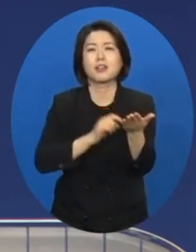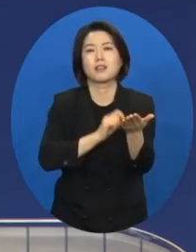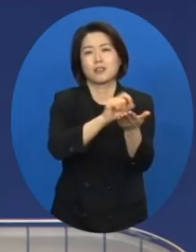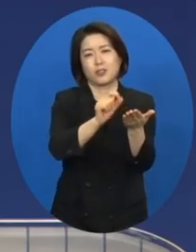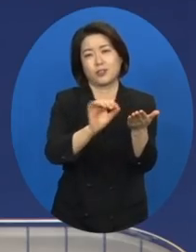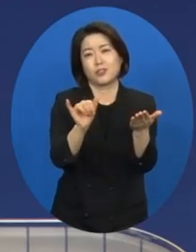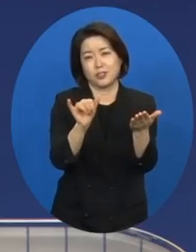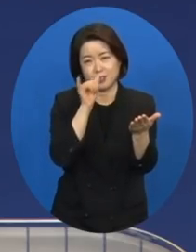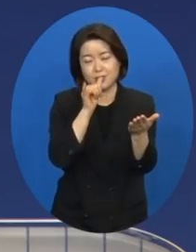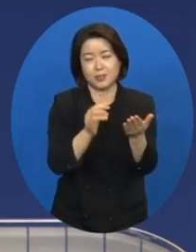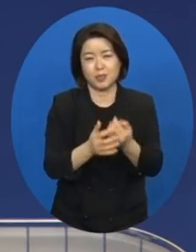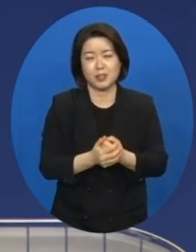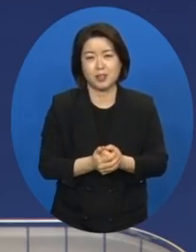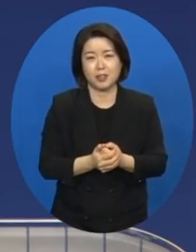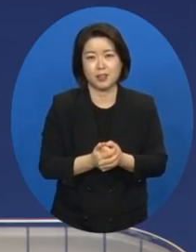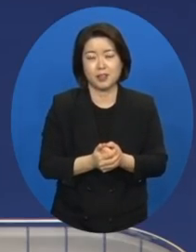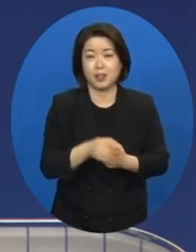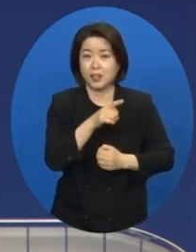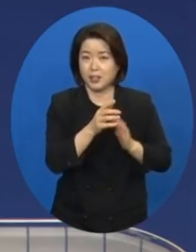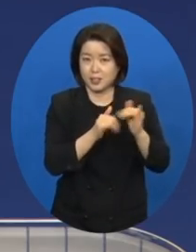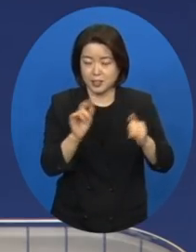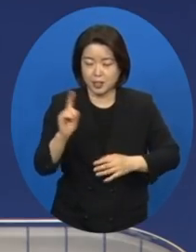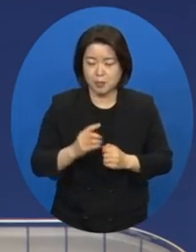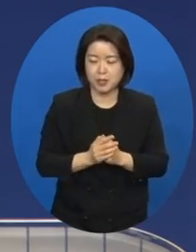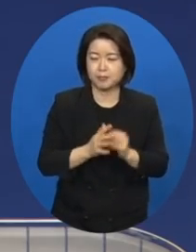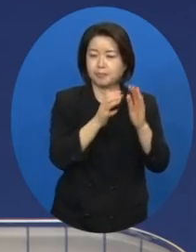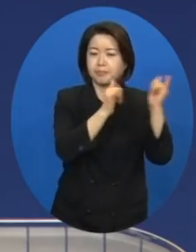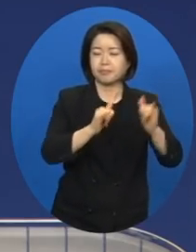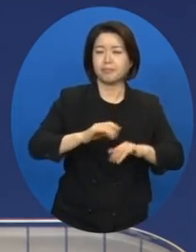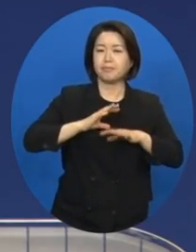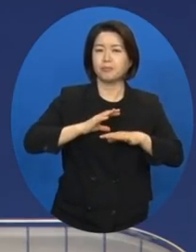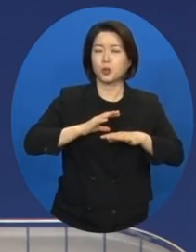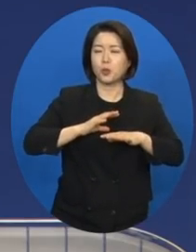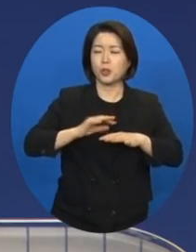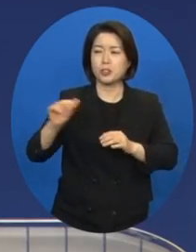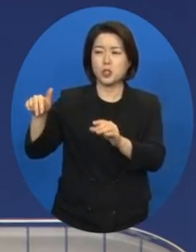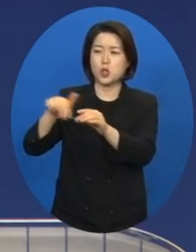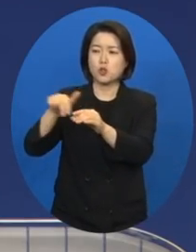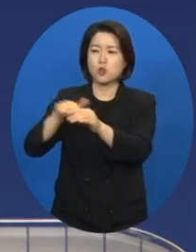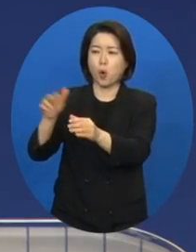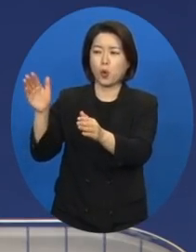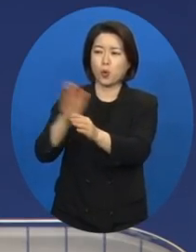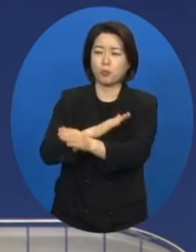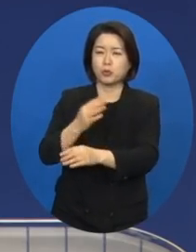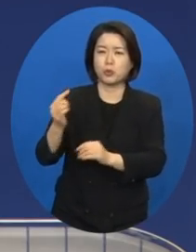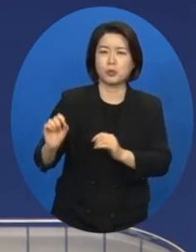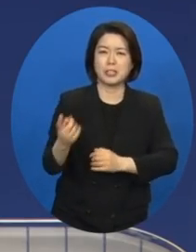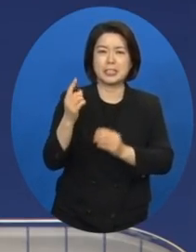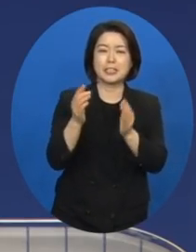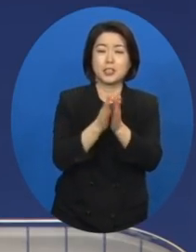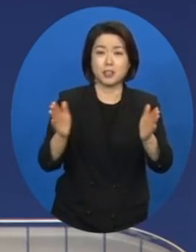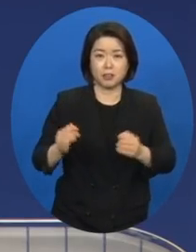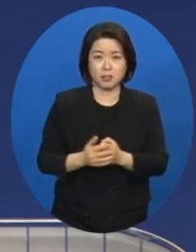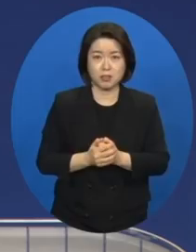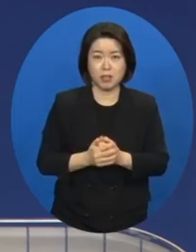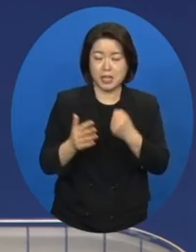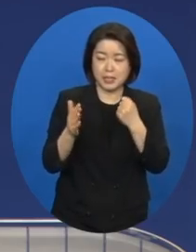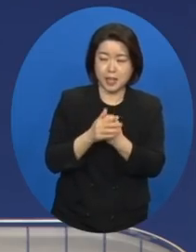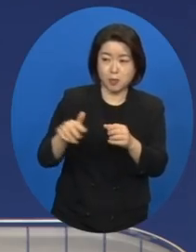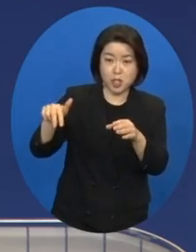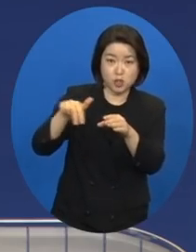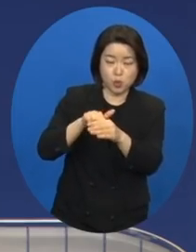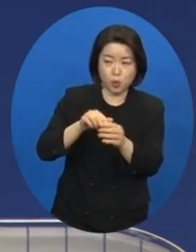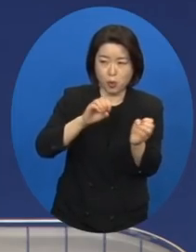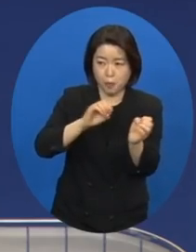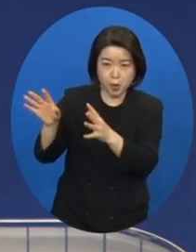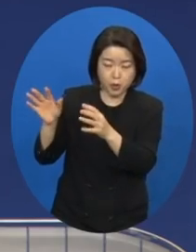이거예요. 인간의 두려움은 종교에서 왔다. 그러니까 종교를 없애고 하나님을 무시하면 인간은 자유롭게 되면서